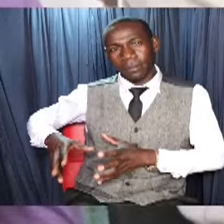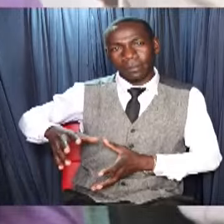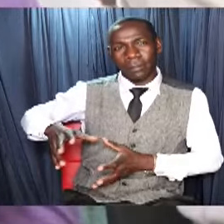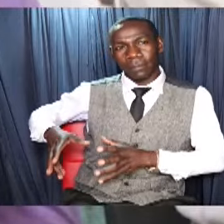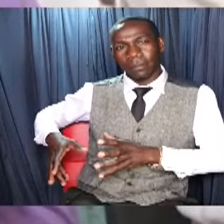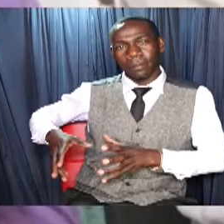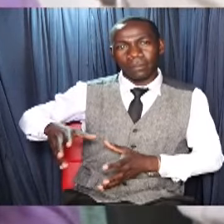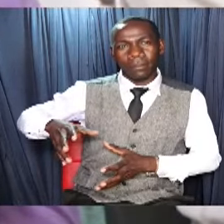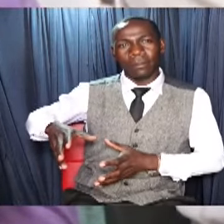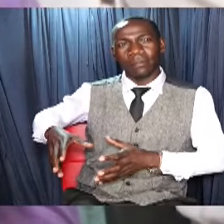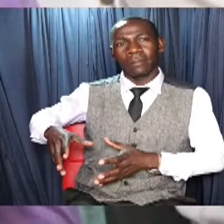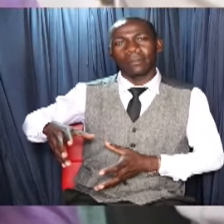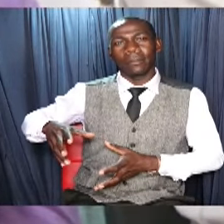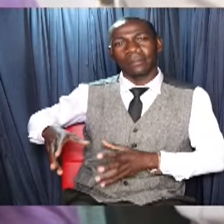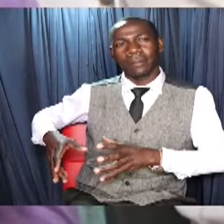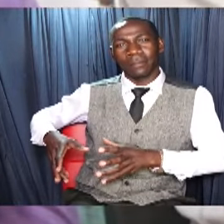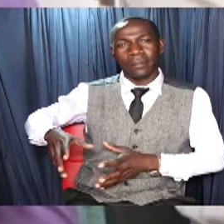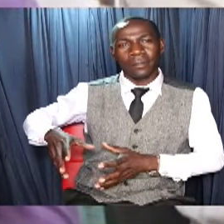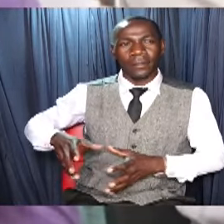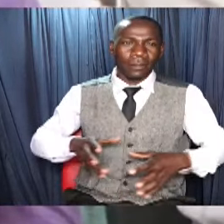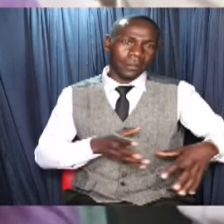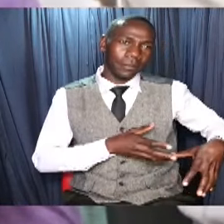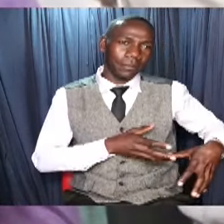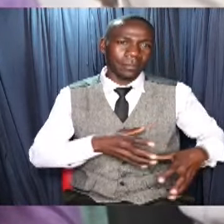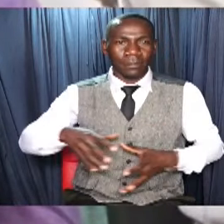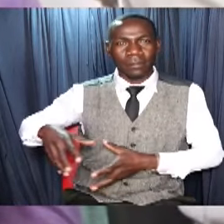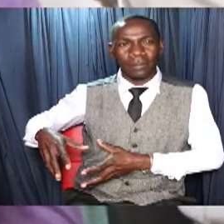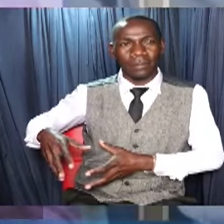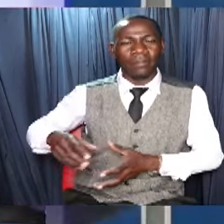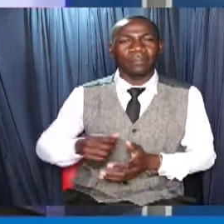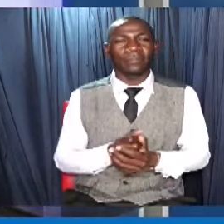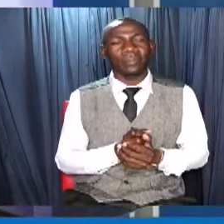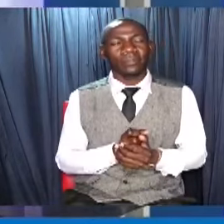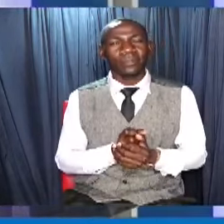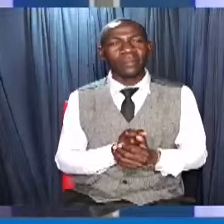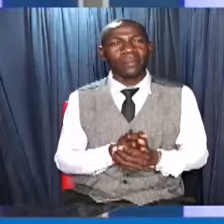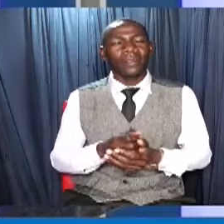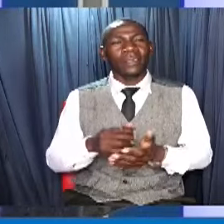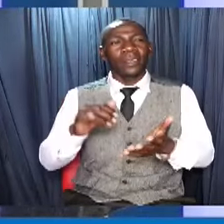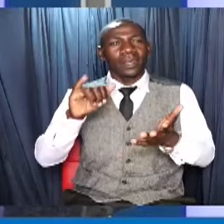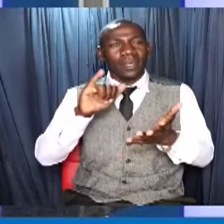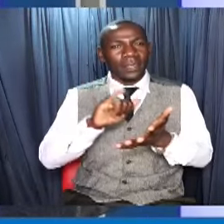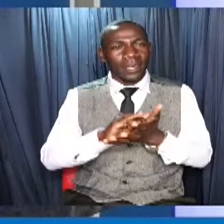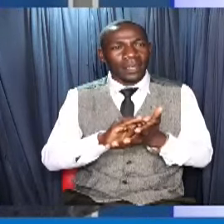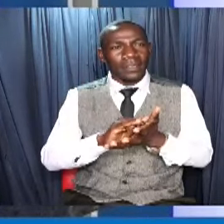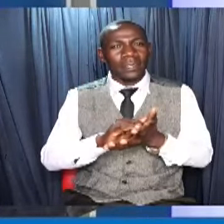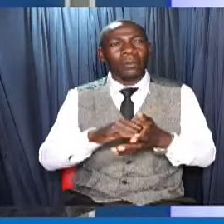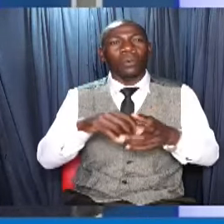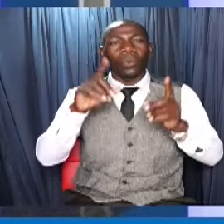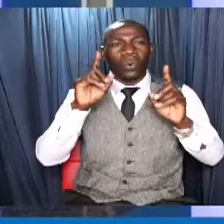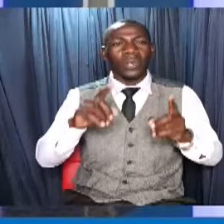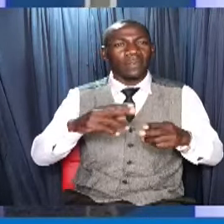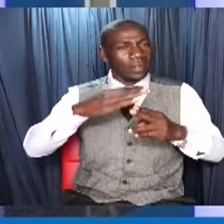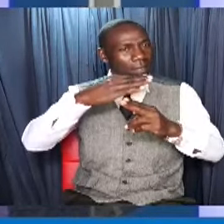hitting on the right and on the left. Go. Yes. Mimi ninge katika kiuno miaka hii yote.